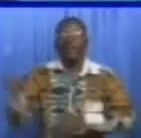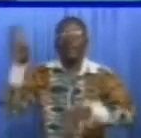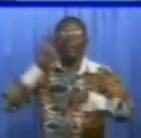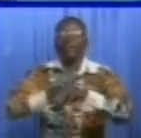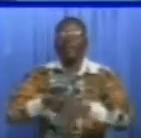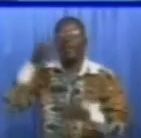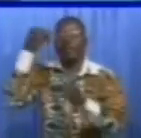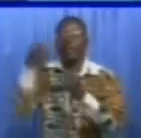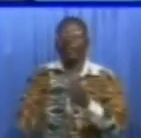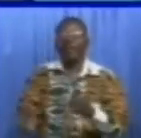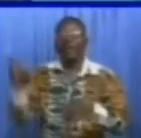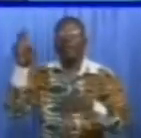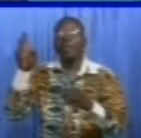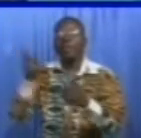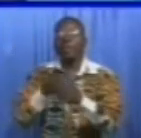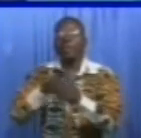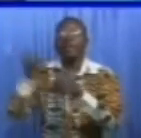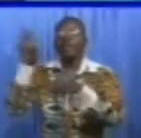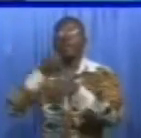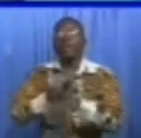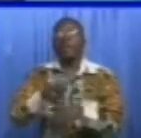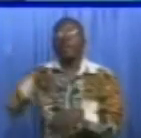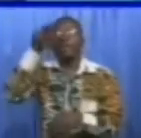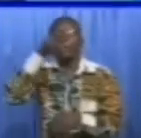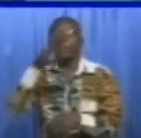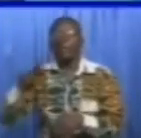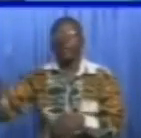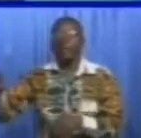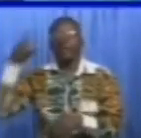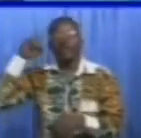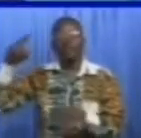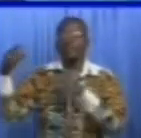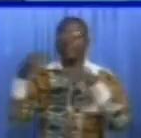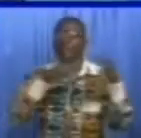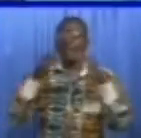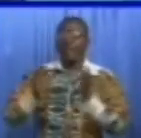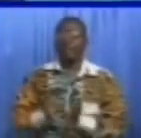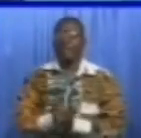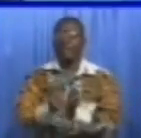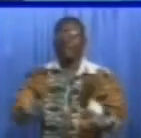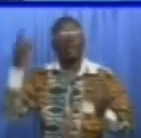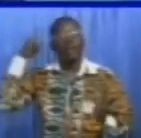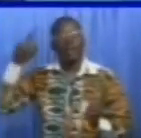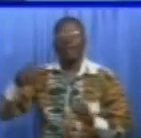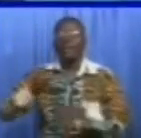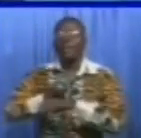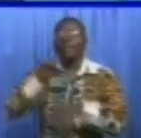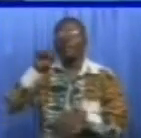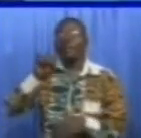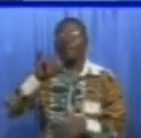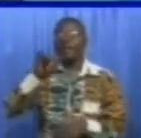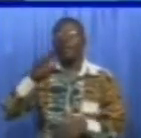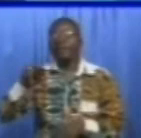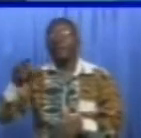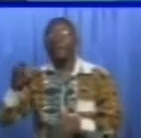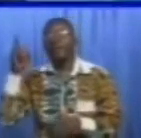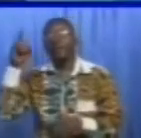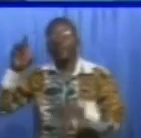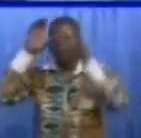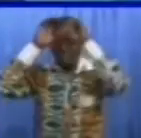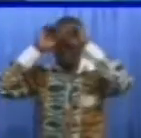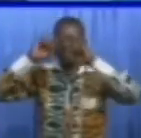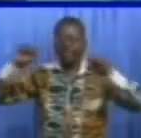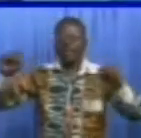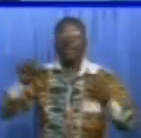de la première république de Haute-Volta. C'est suite à une grève générale conduite par les syndicats que le président Maurice Yamiogo a